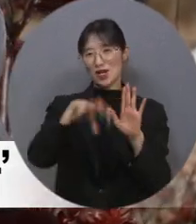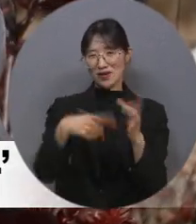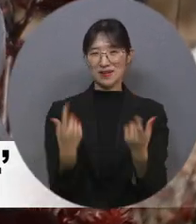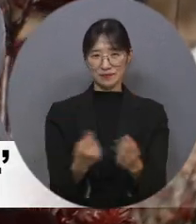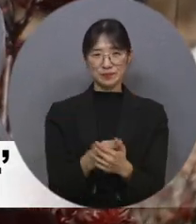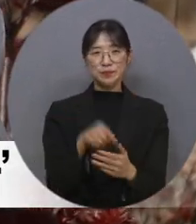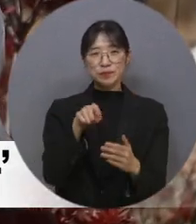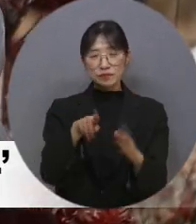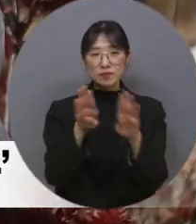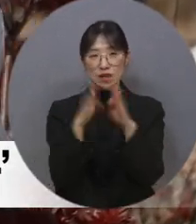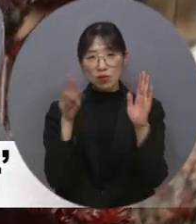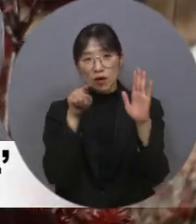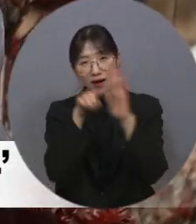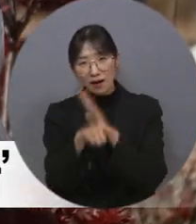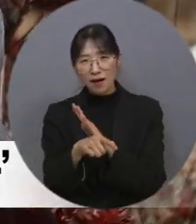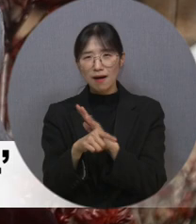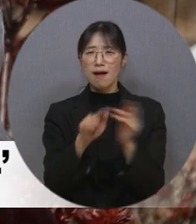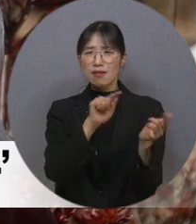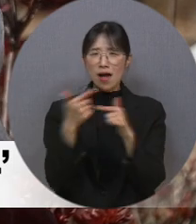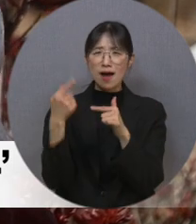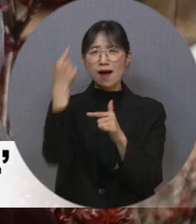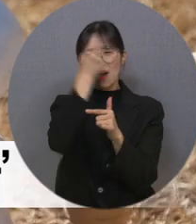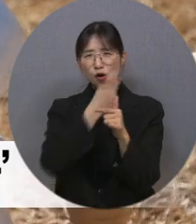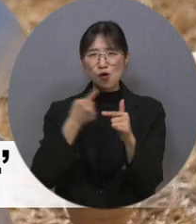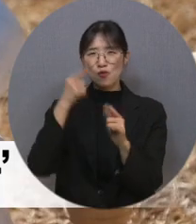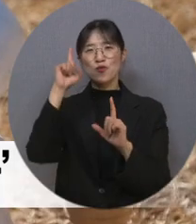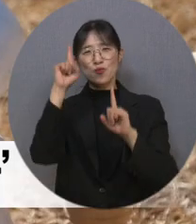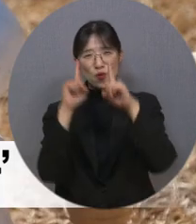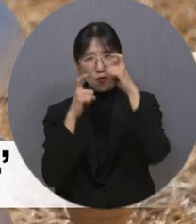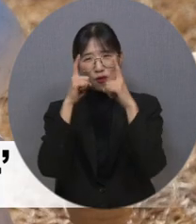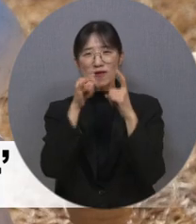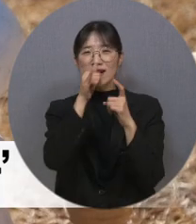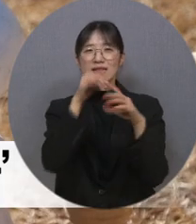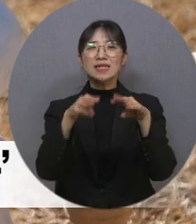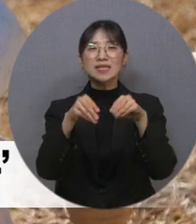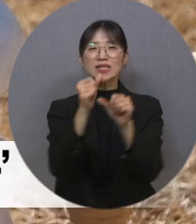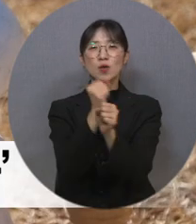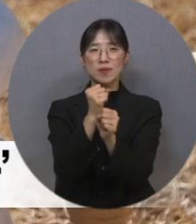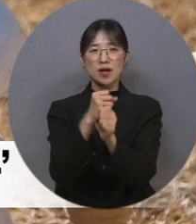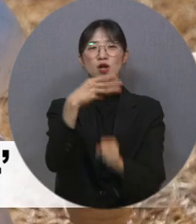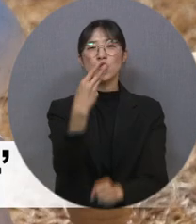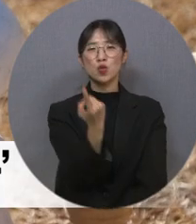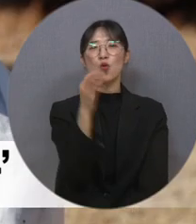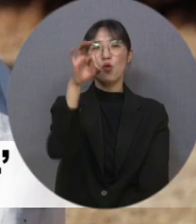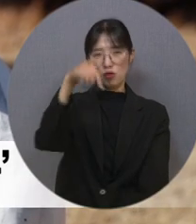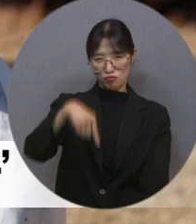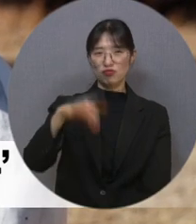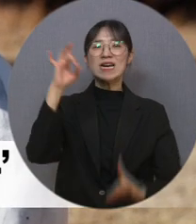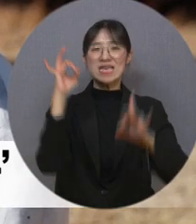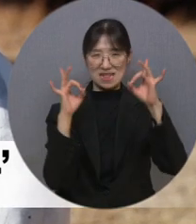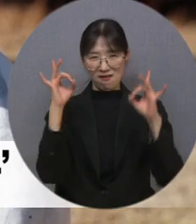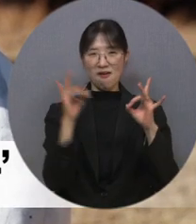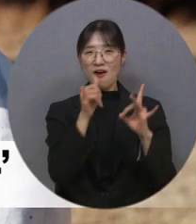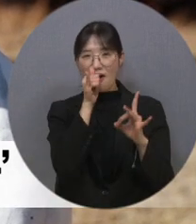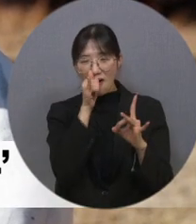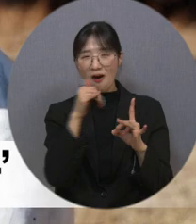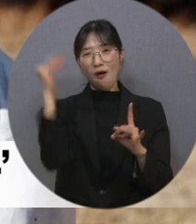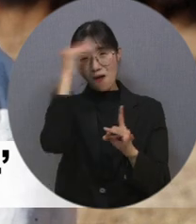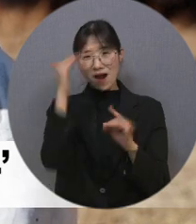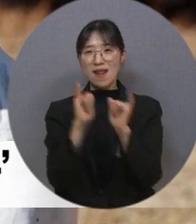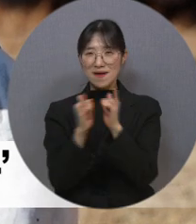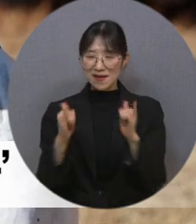갤러리 입구에 들어서면 다양한 표정을 짓는 흙으로 만든 토우 인형들이 관람객을